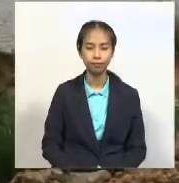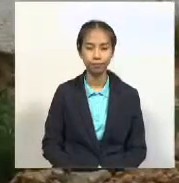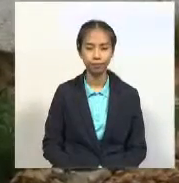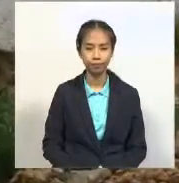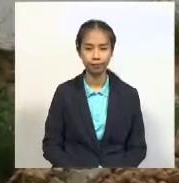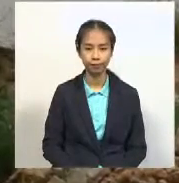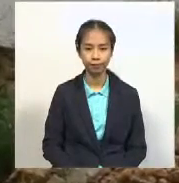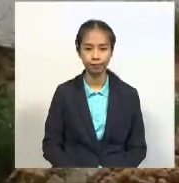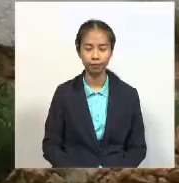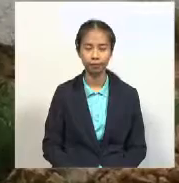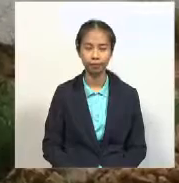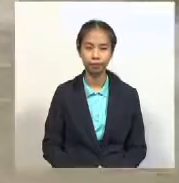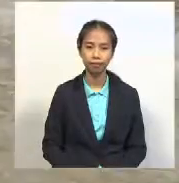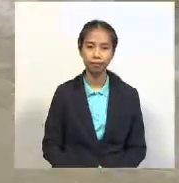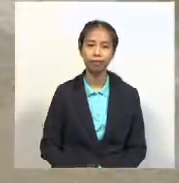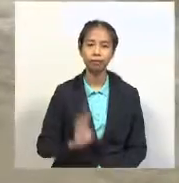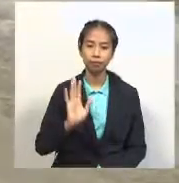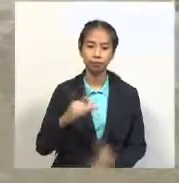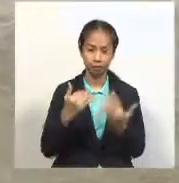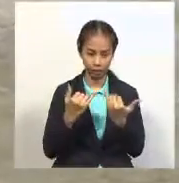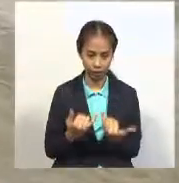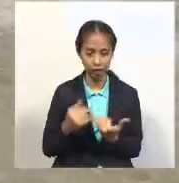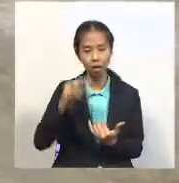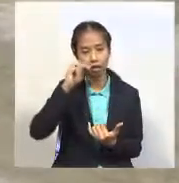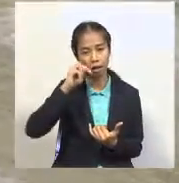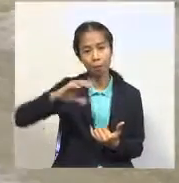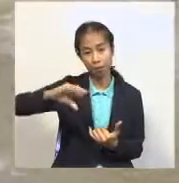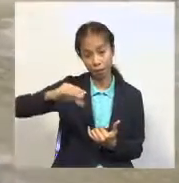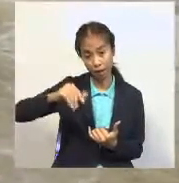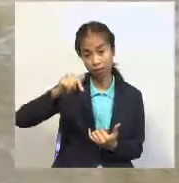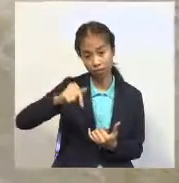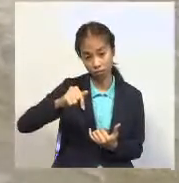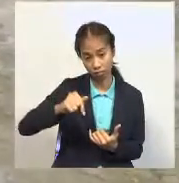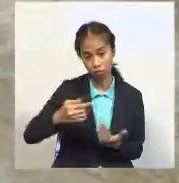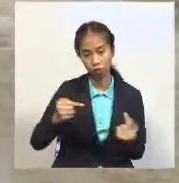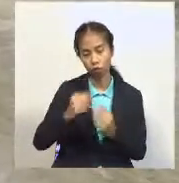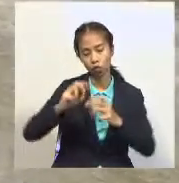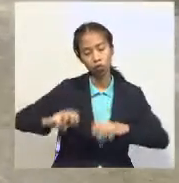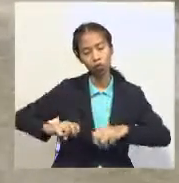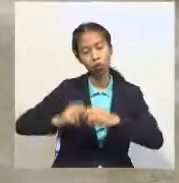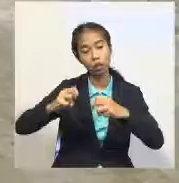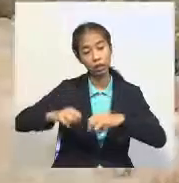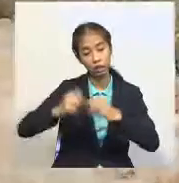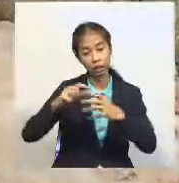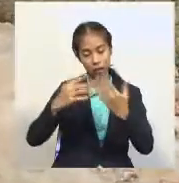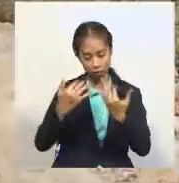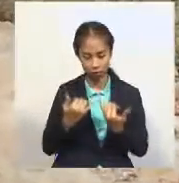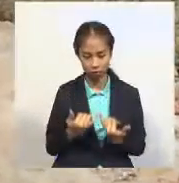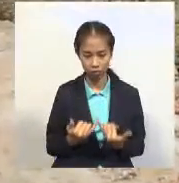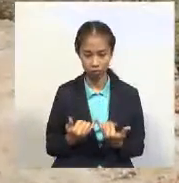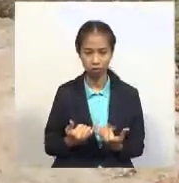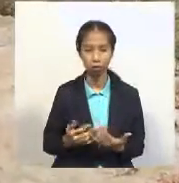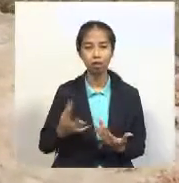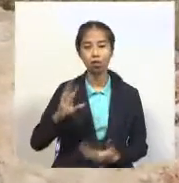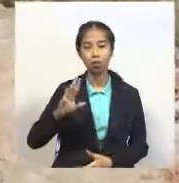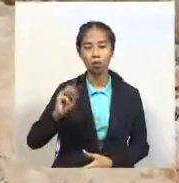ส่วนที่จะมีการงดเว้นการจ่ายน้ำประปาค่าจ่ายน้ำประปาในพื้นที่เมืองสุรินทร์รัฐมนตรีว่าการกระทรวงมหา